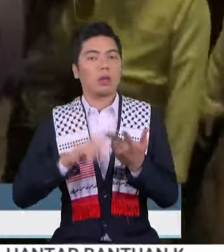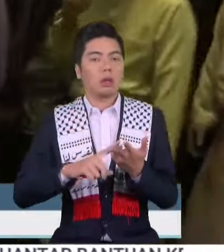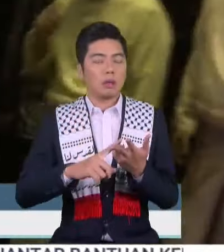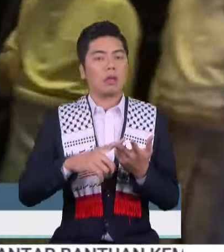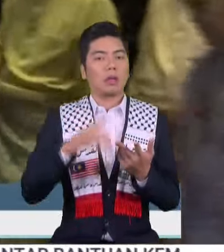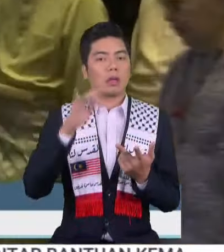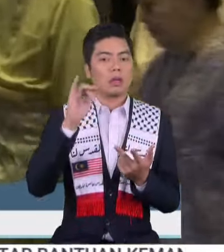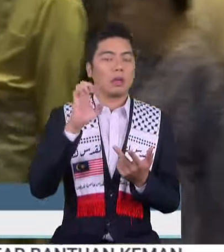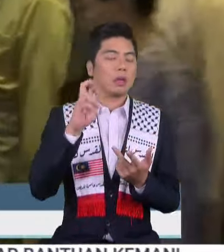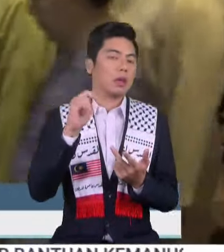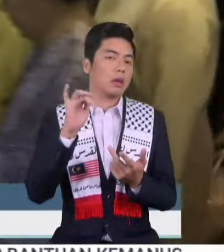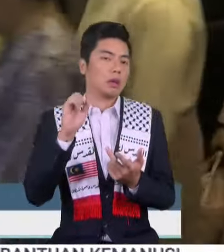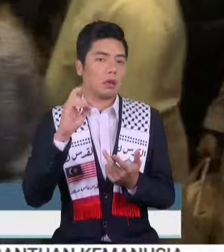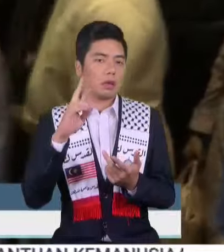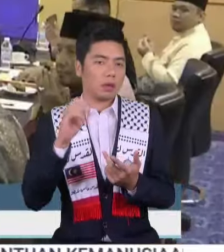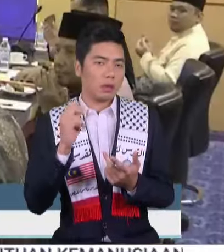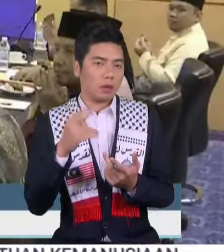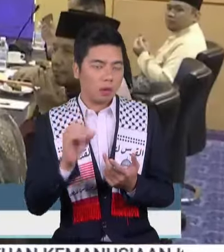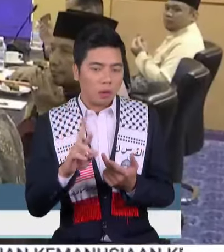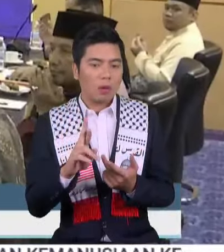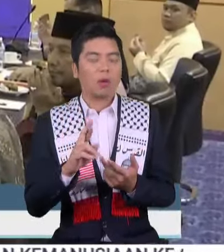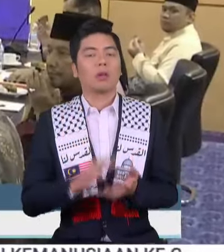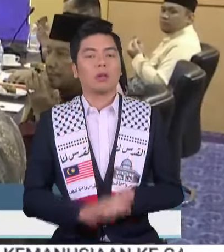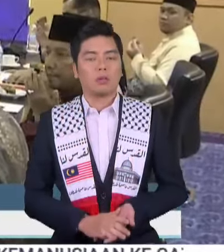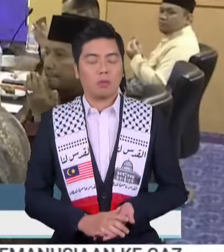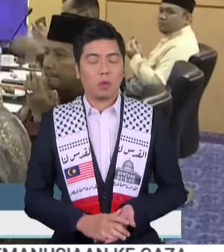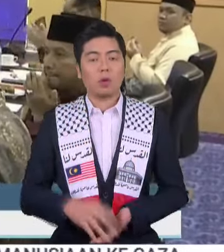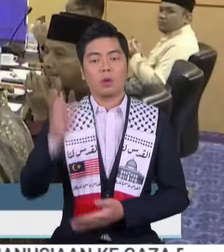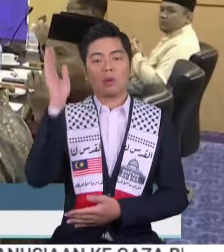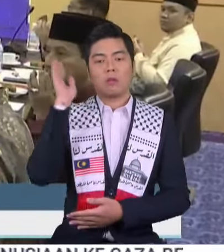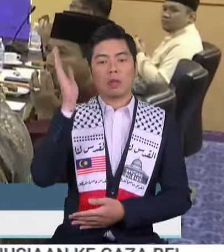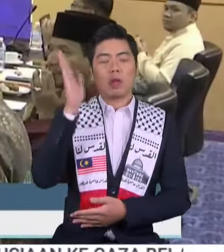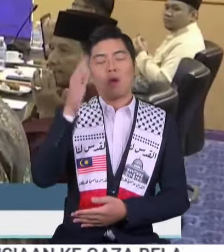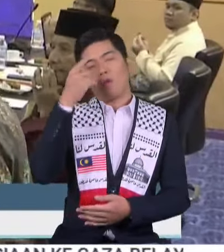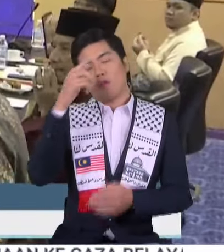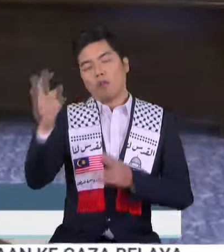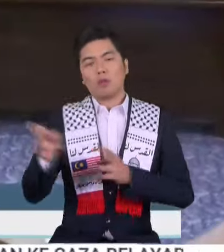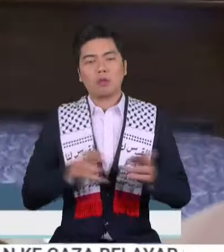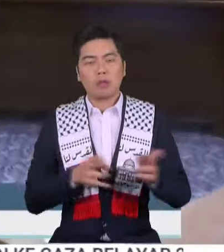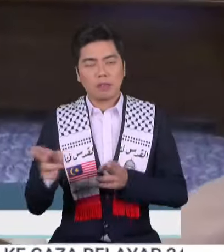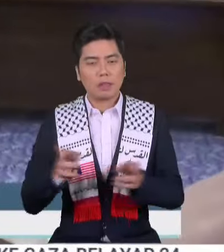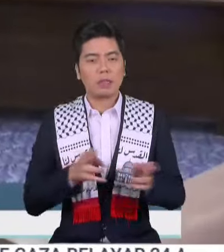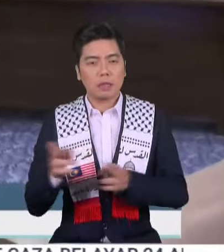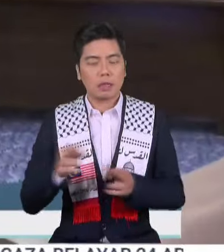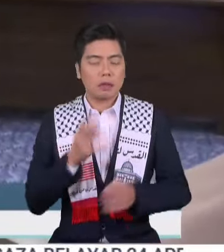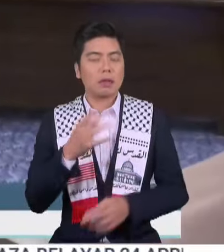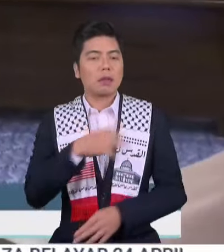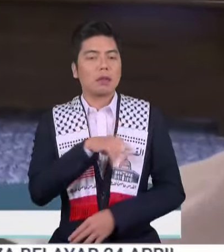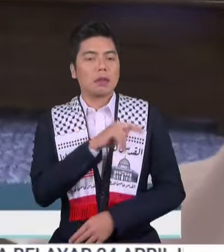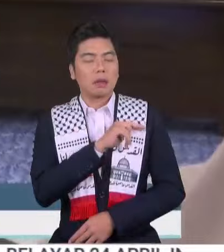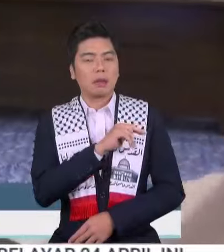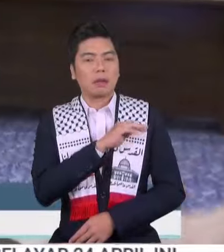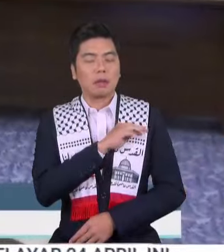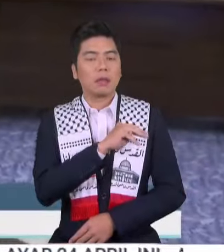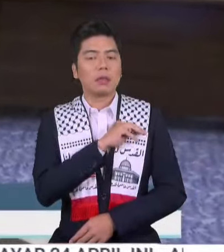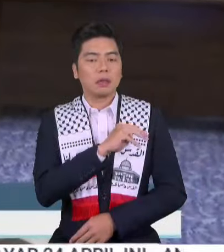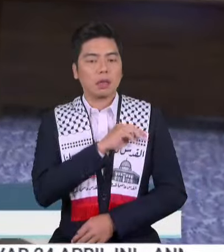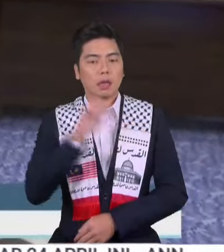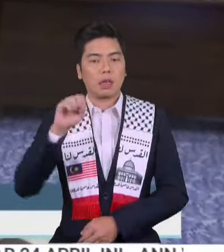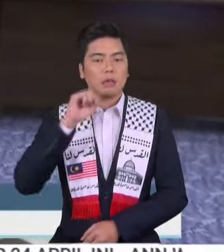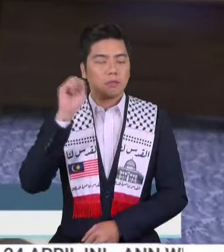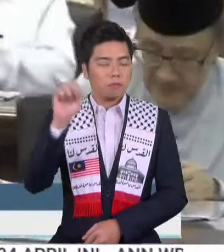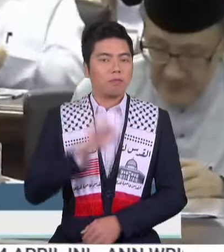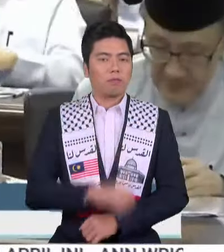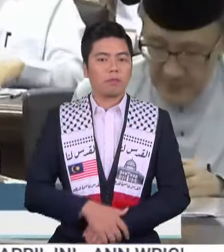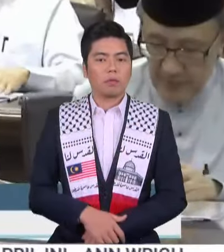Dato Insinyur Syahilmi Yahya. Taklimat disampaikan Setiausaha Kerajaan Negeri Sabah, Dato Seri Panglima Surveyor Safar